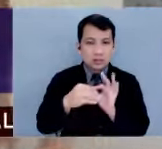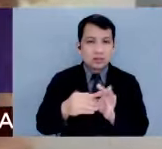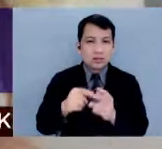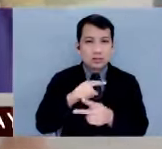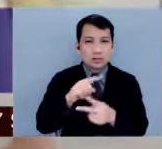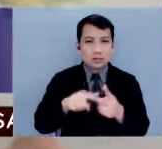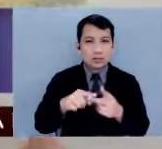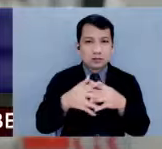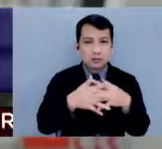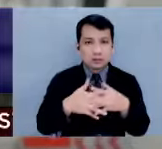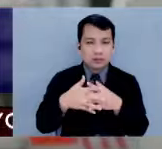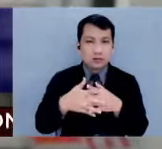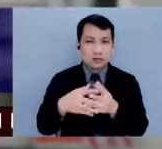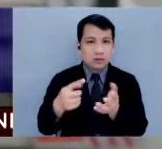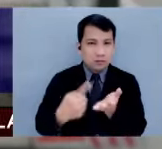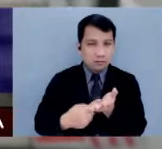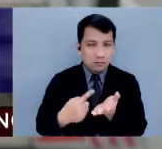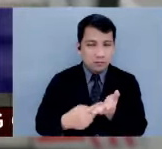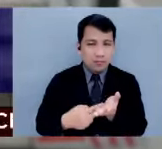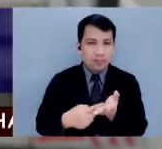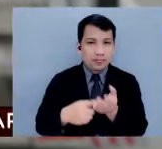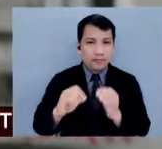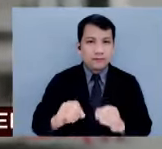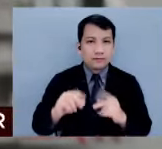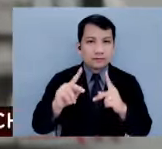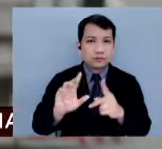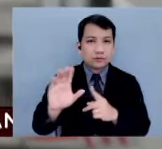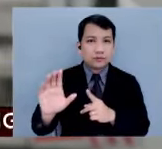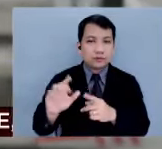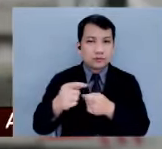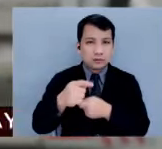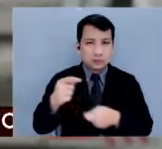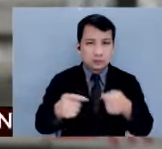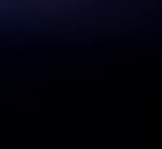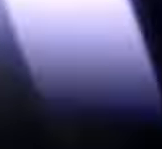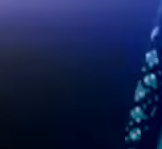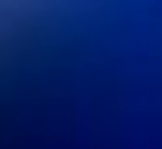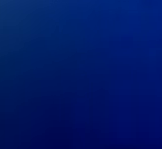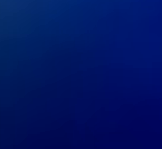para talakayin ang mga oportunidad sa trade at investment.